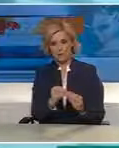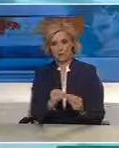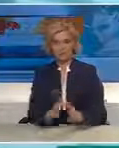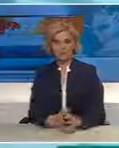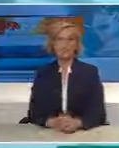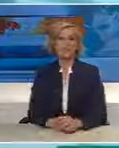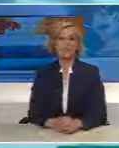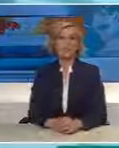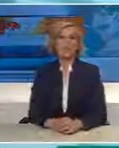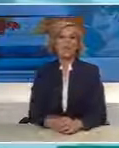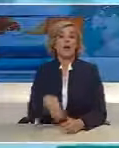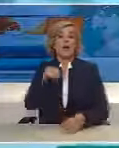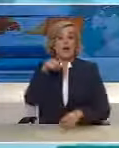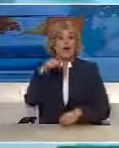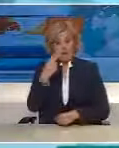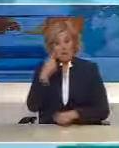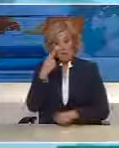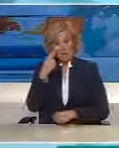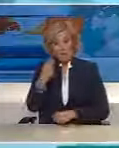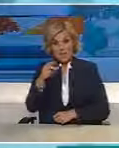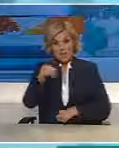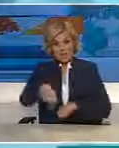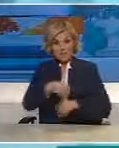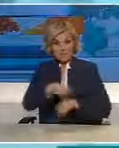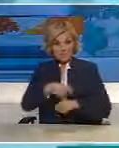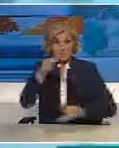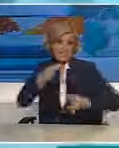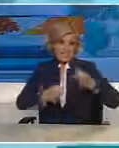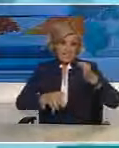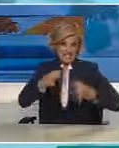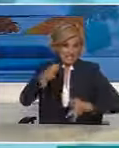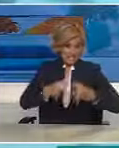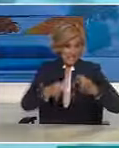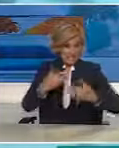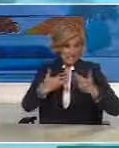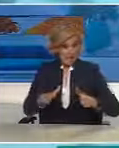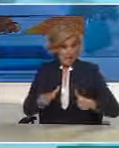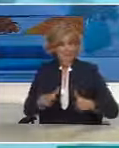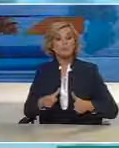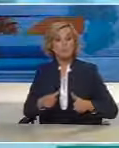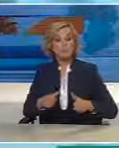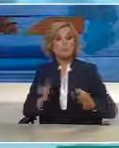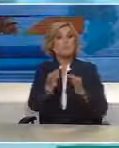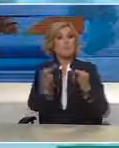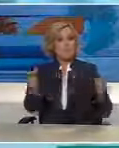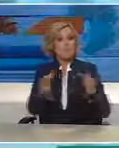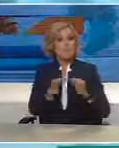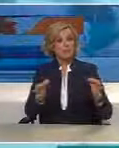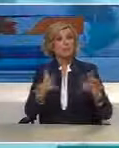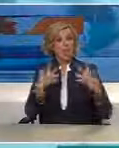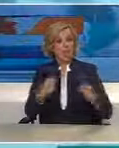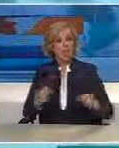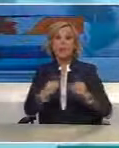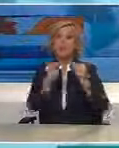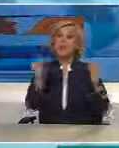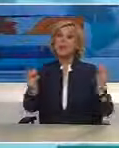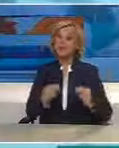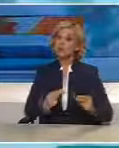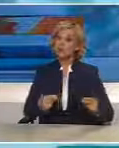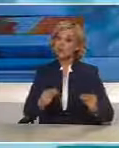μέτρα. Φάνηκε λοιπόν από αυτή την αναλυτική συζήτηση που ακόμα συνεχίζεται ότι τα μέτρα μας έδρασαν και ατομικά